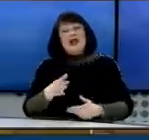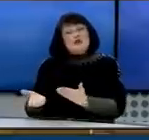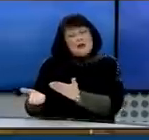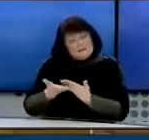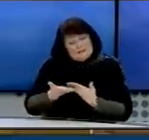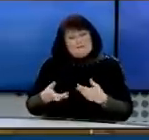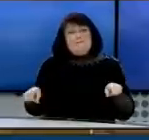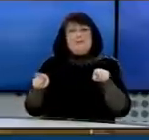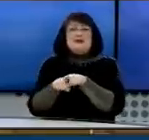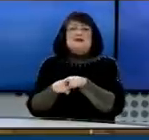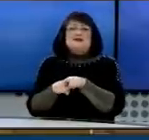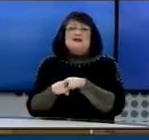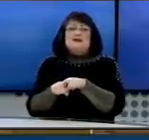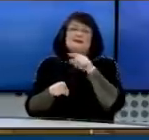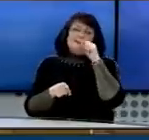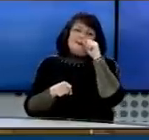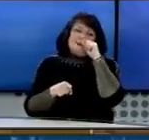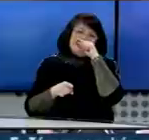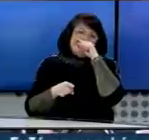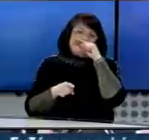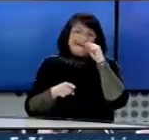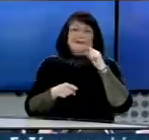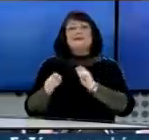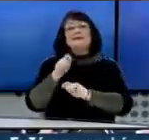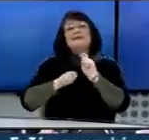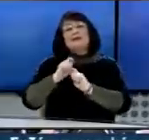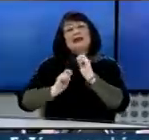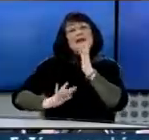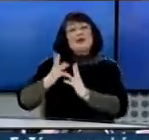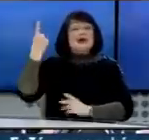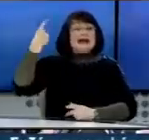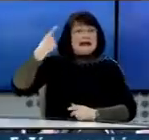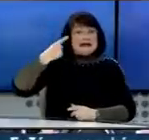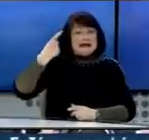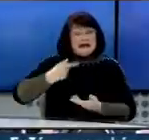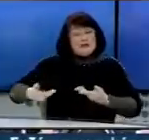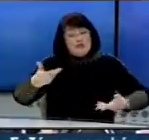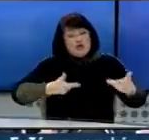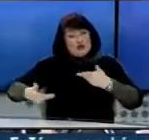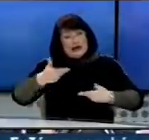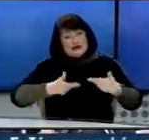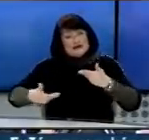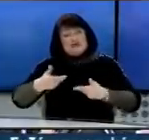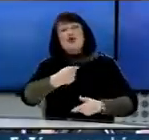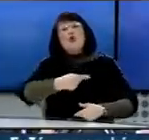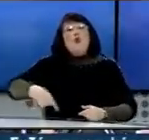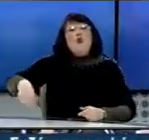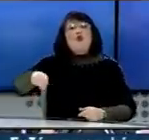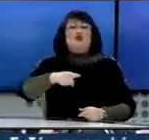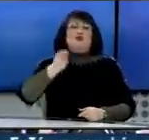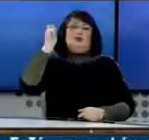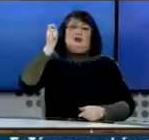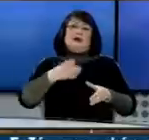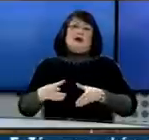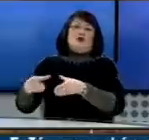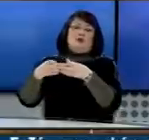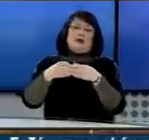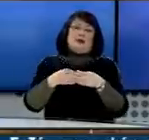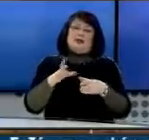της, στο πλαίσιο της άσκησης δημιουργικής κριτικής και κατάθεσης προτάσεων, όλες τις πολιτικές